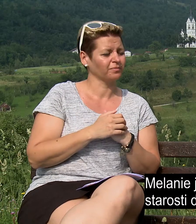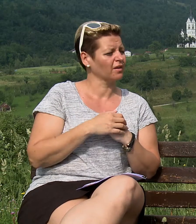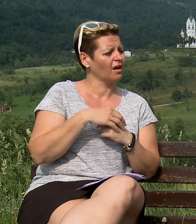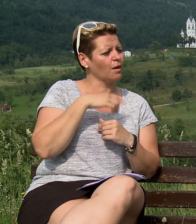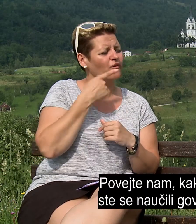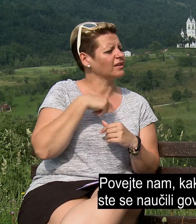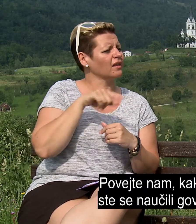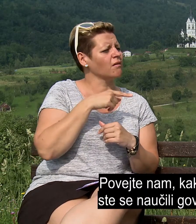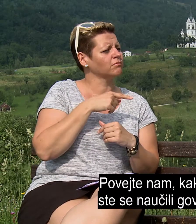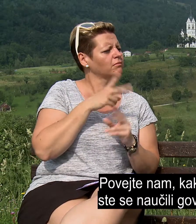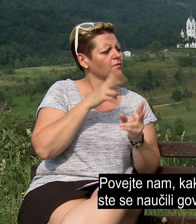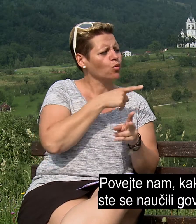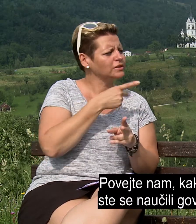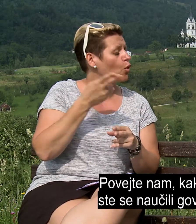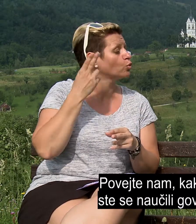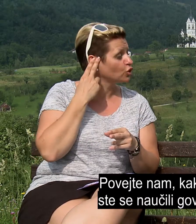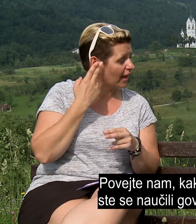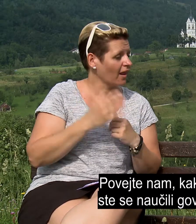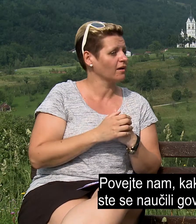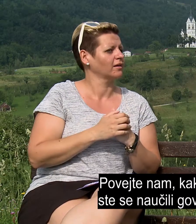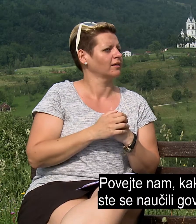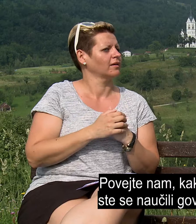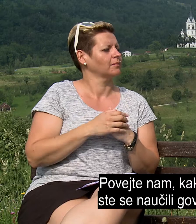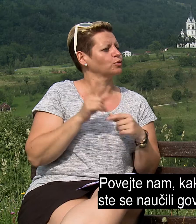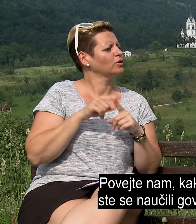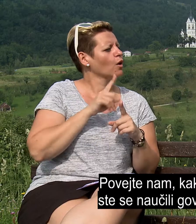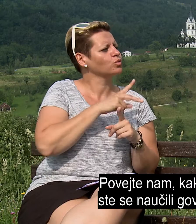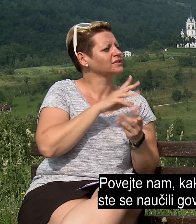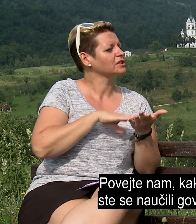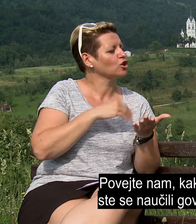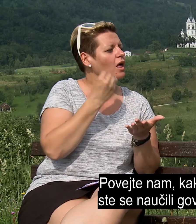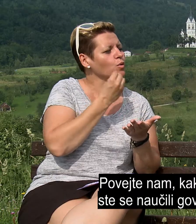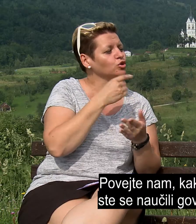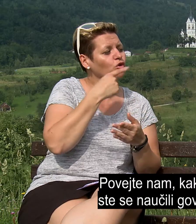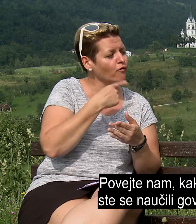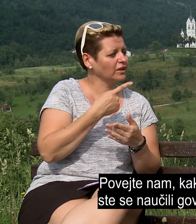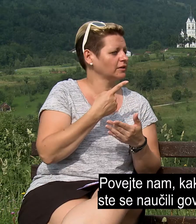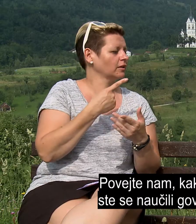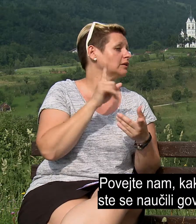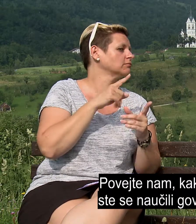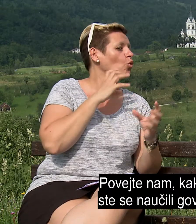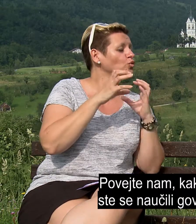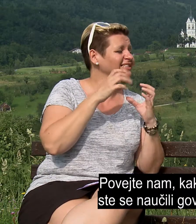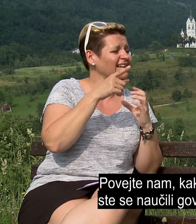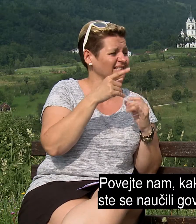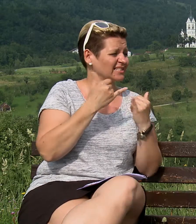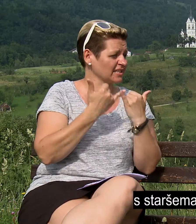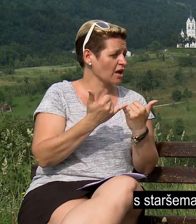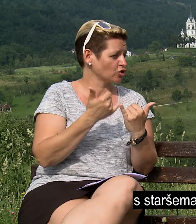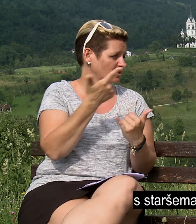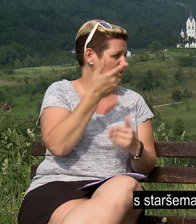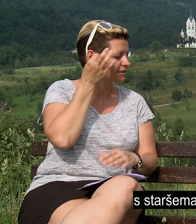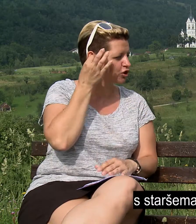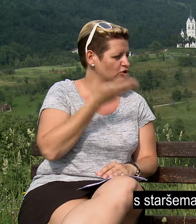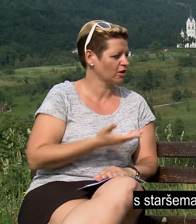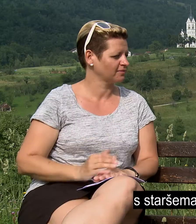starosti. Povejte nam, kako si okušila, tudi kako si začela naučiti moliti in komunicirati s